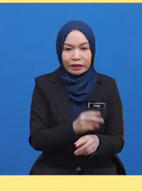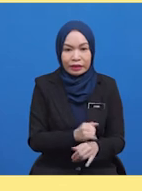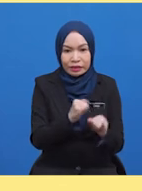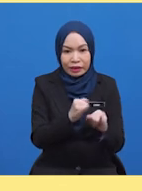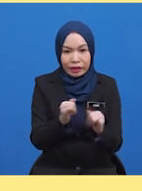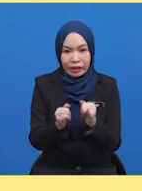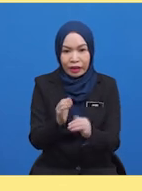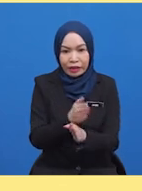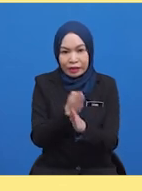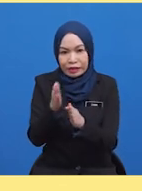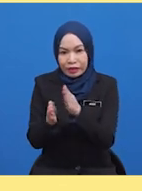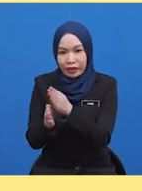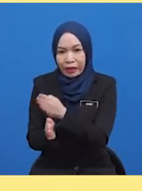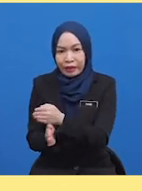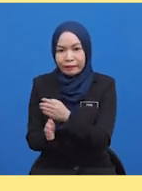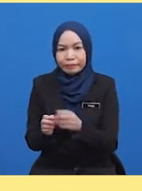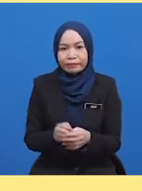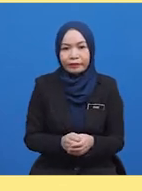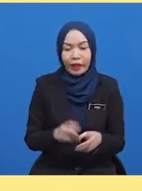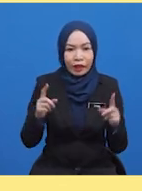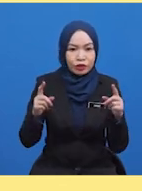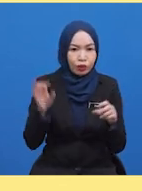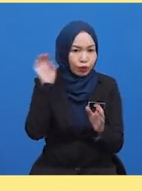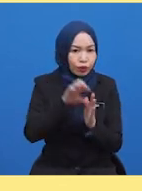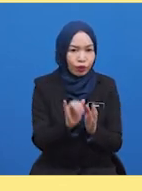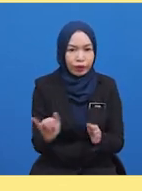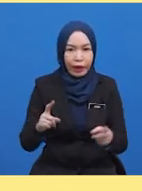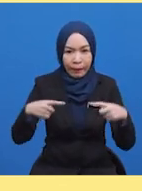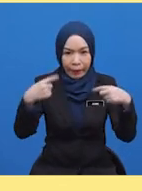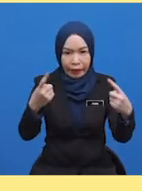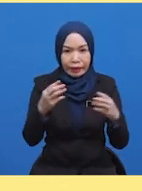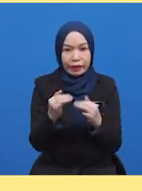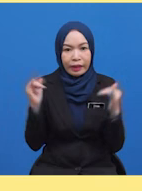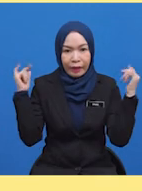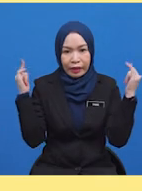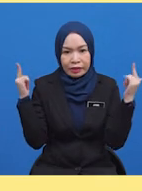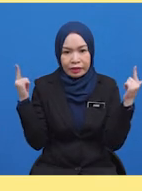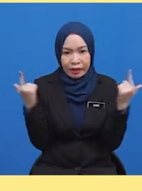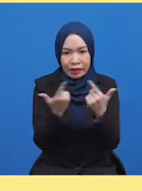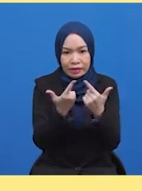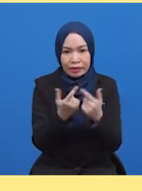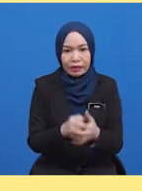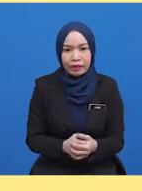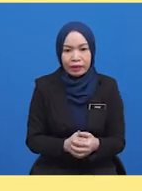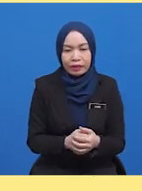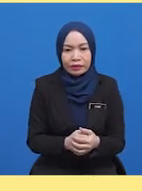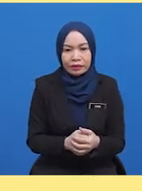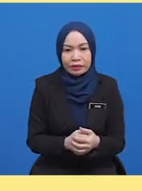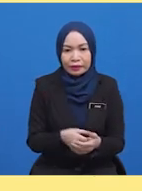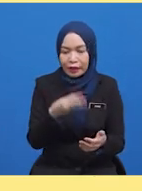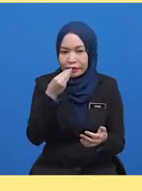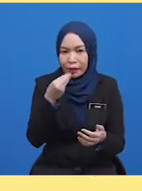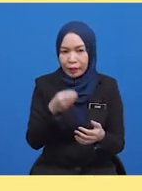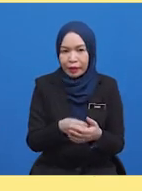layuk menghadiri Majlis kenduri kesyukuran semene meraikan kejayaan beruntung dalam peperiksaan